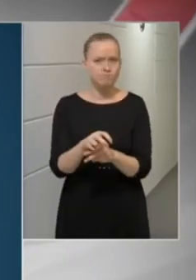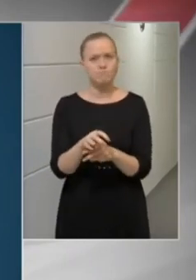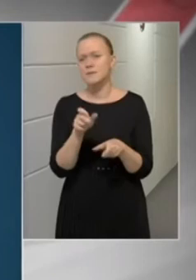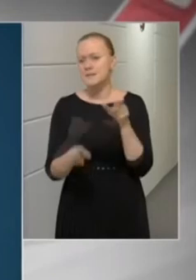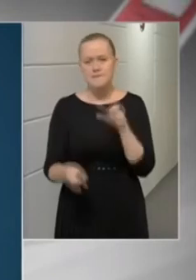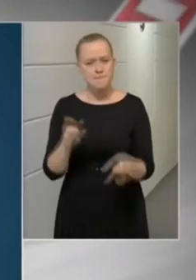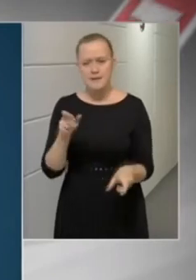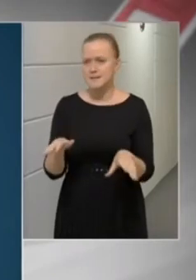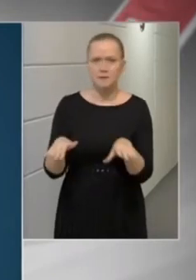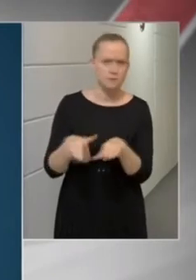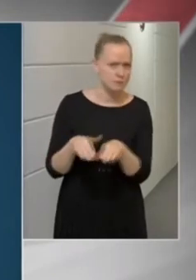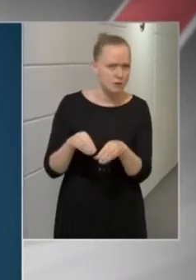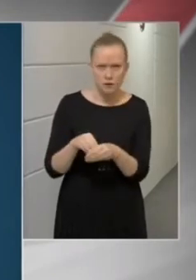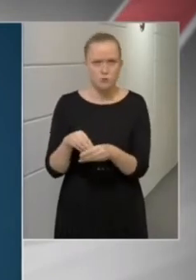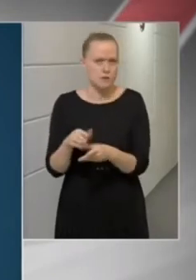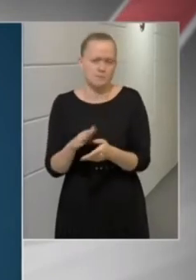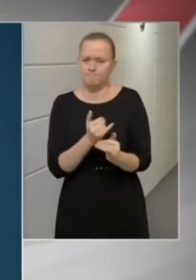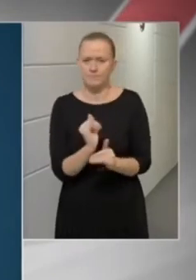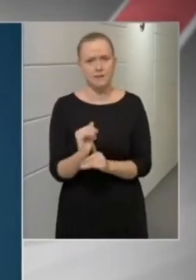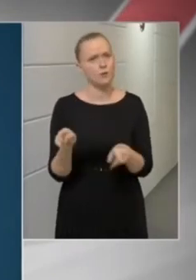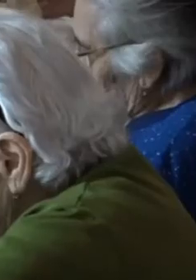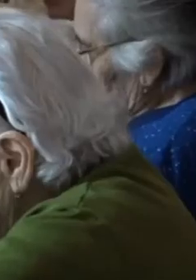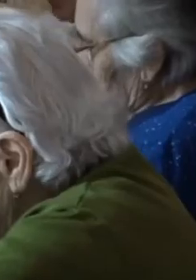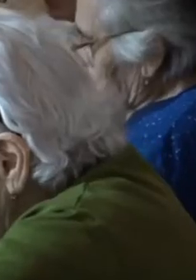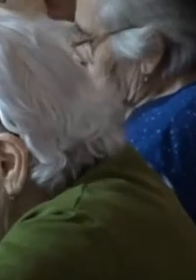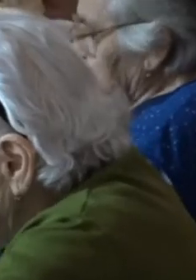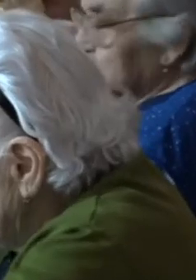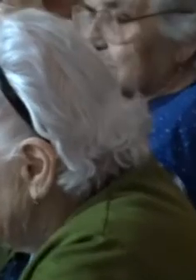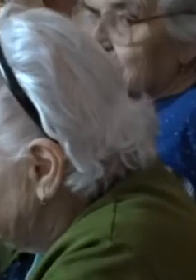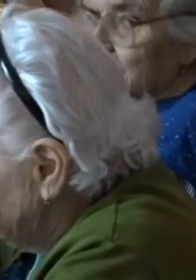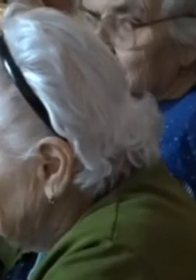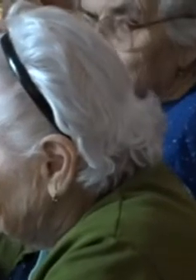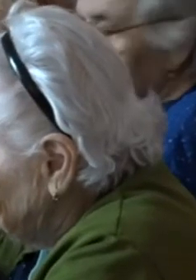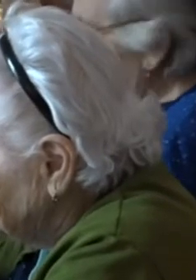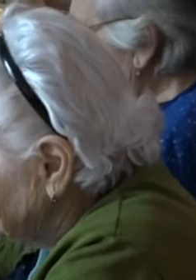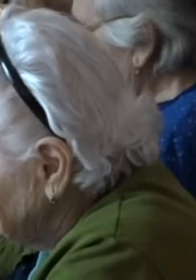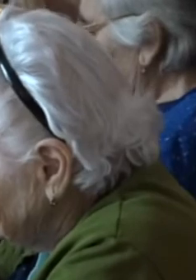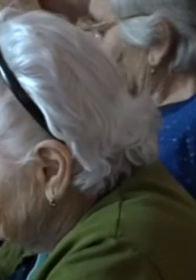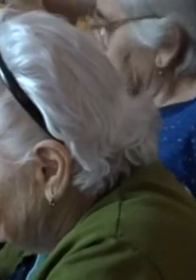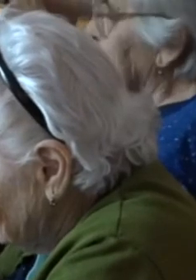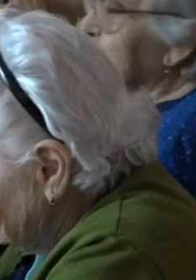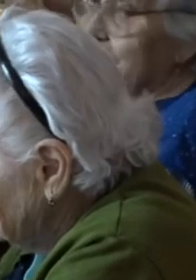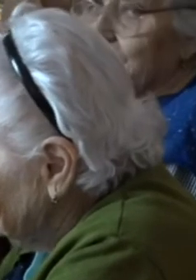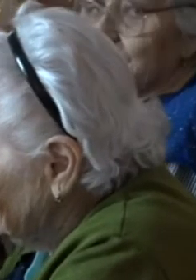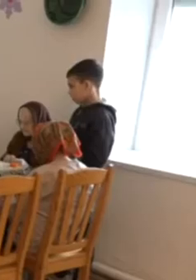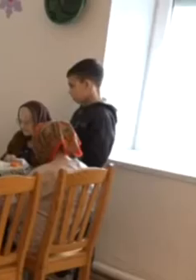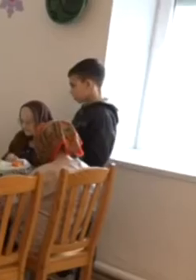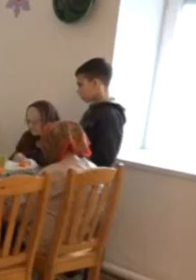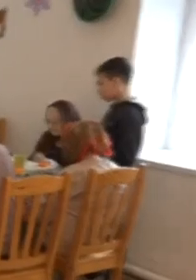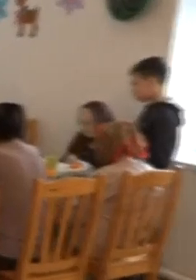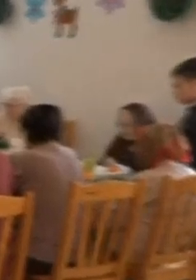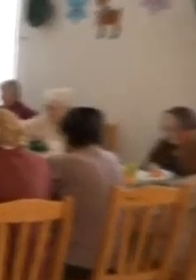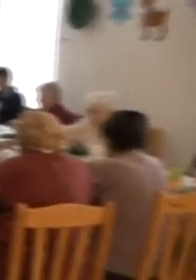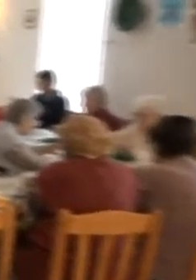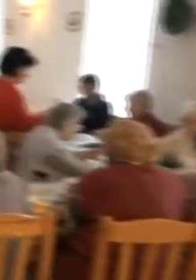személyzetéhez tartozik, egyaránt érvényes. A szakember elmondta, hogy 25 szociális intézményben van jelen a